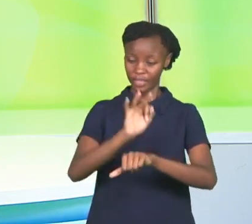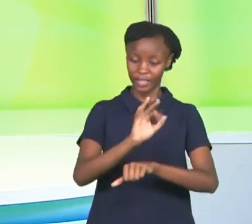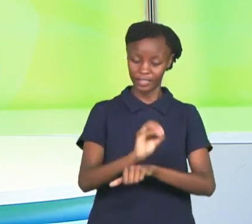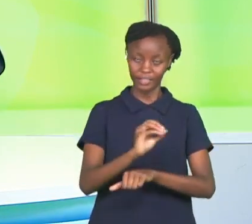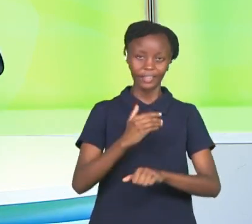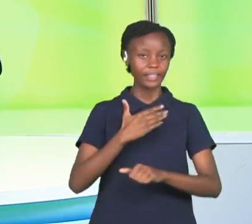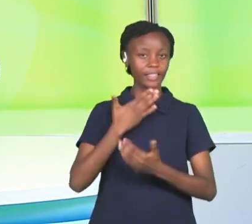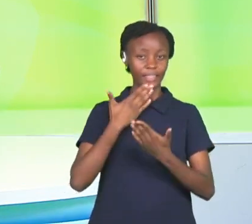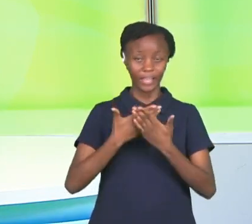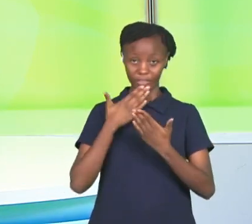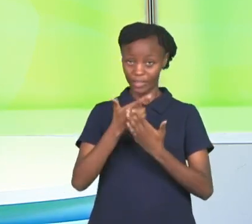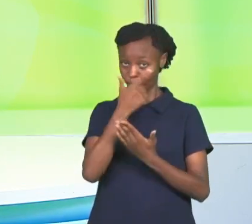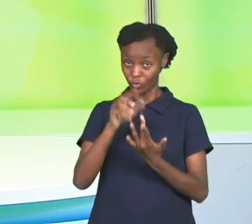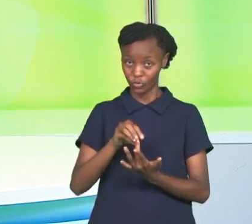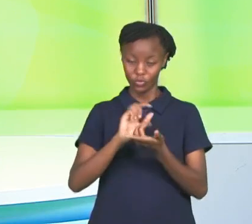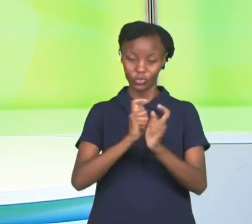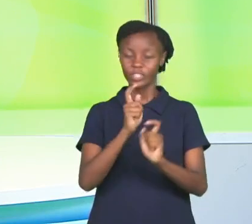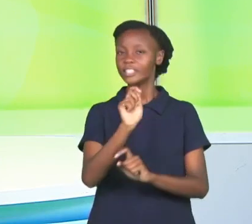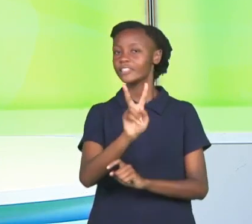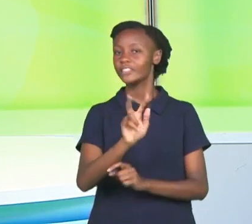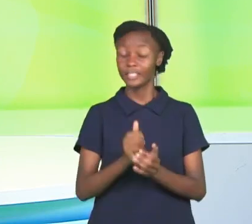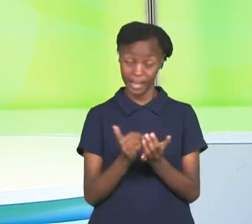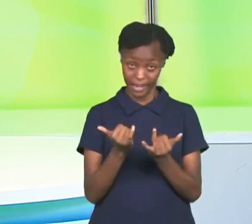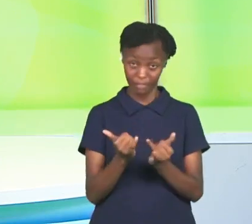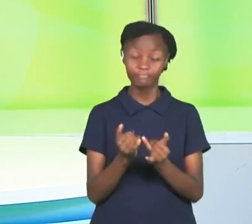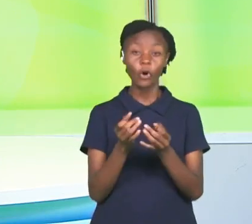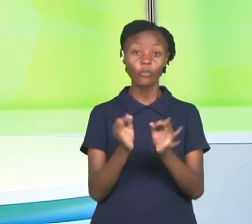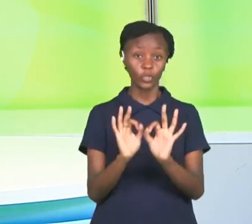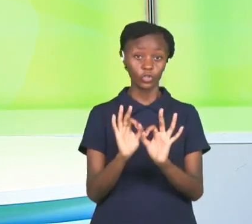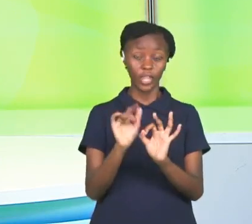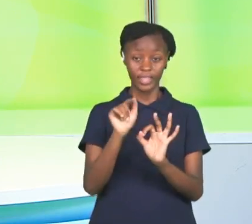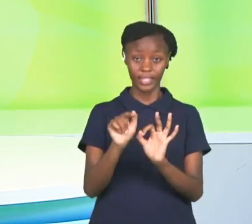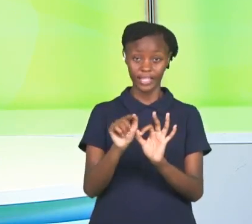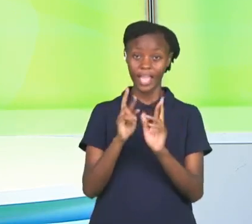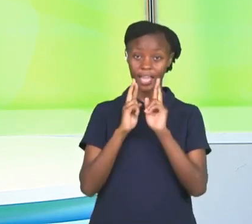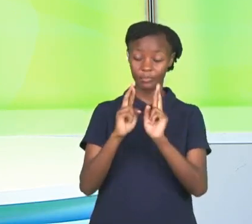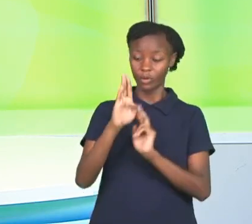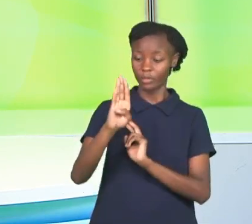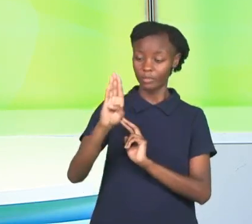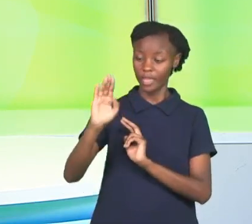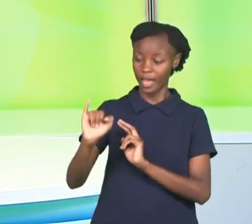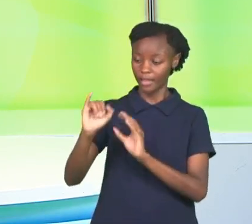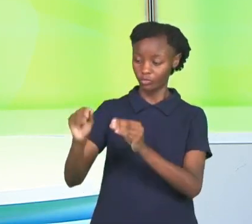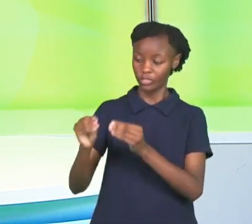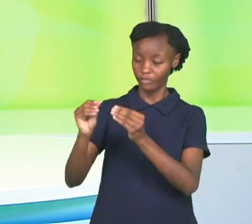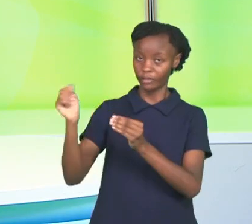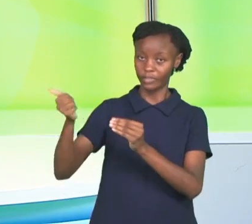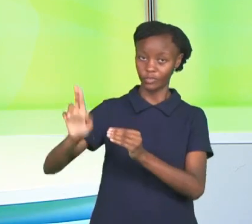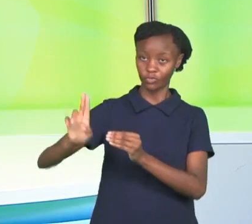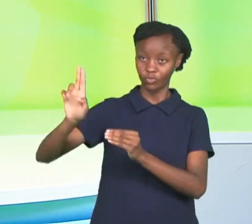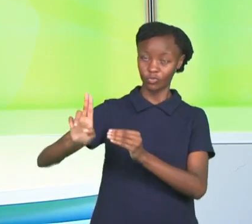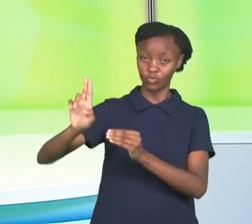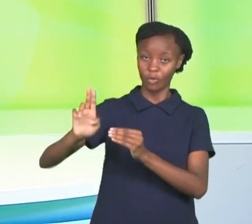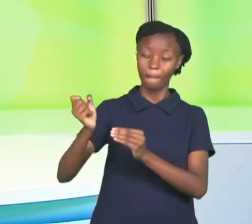Shukran sana kwa kuichagua Switch Adhuhuri. Tutangulize sasa, ni rasmi kwamba ripoti ya BBI itawasilishwa kwa Rais Uhuru Muigai Kenyatta siku ya Jumanne